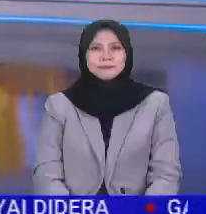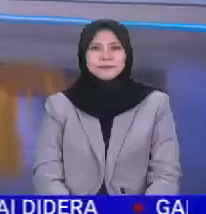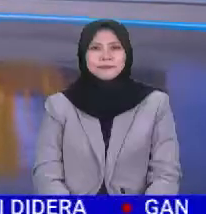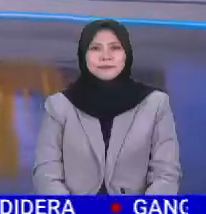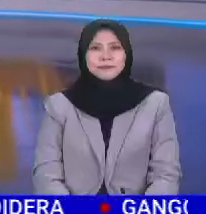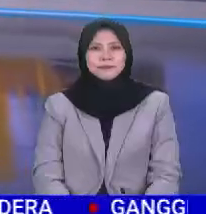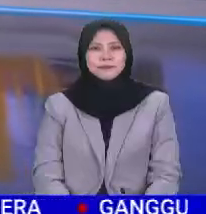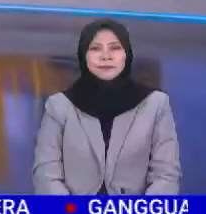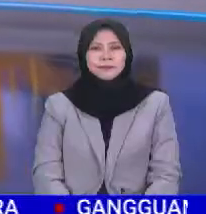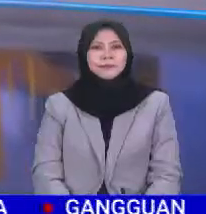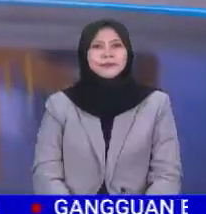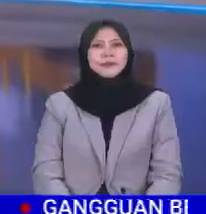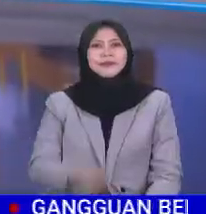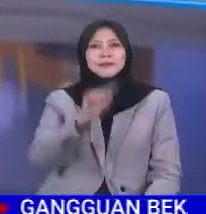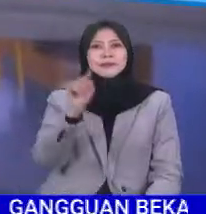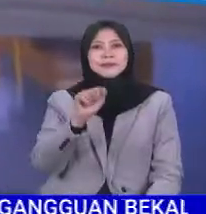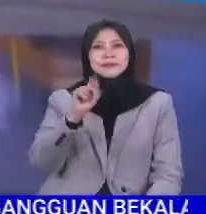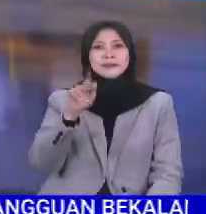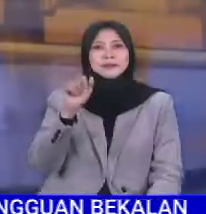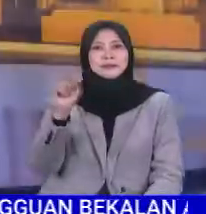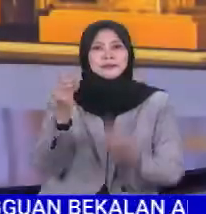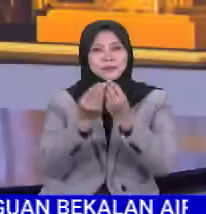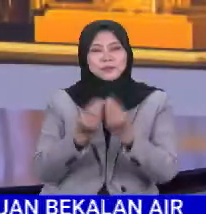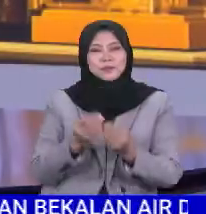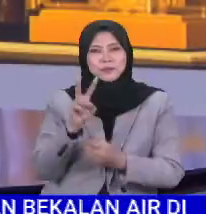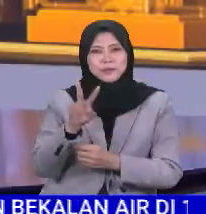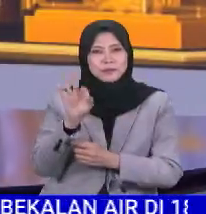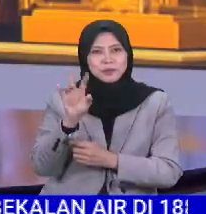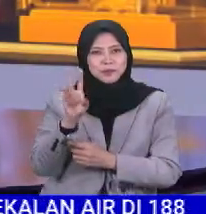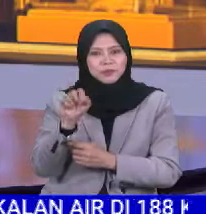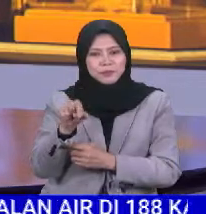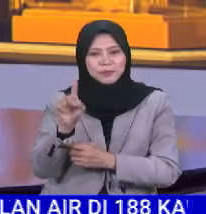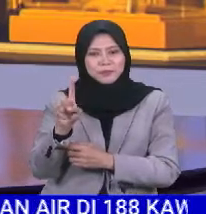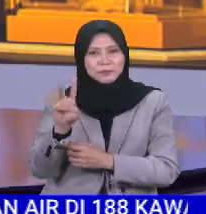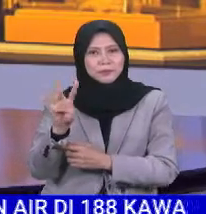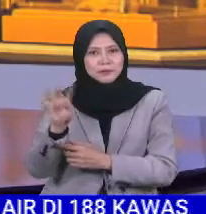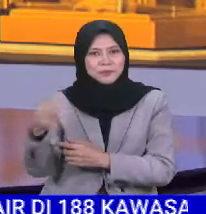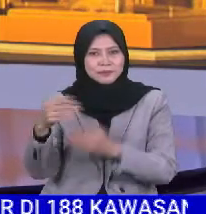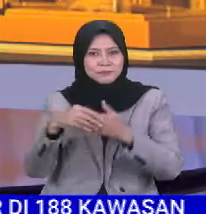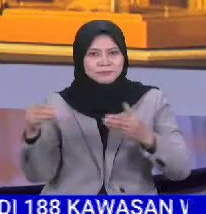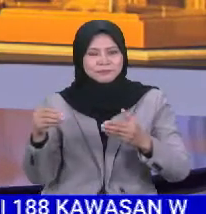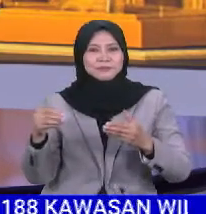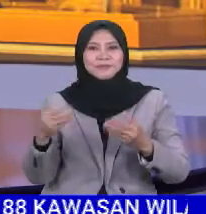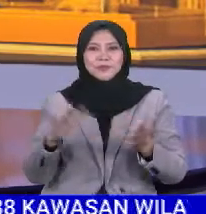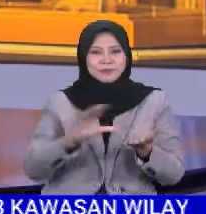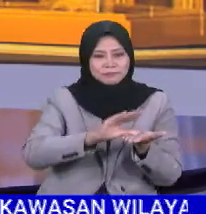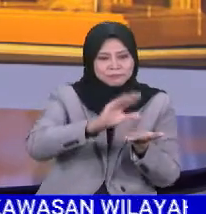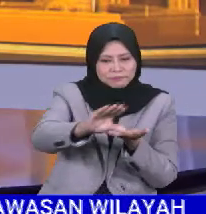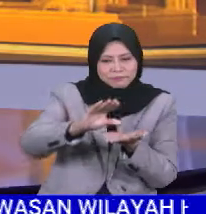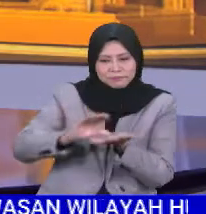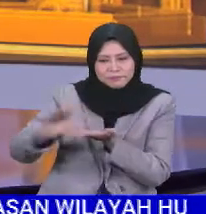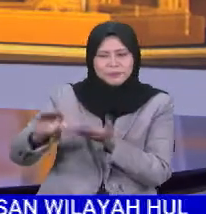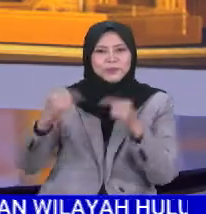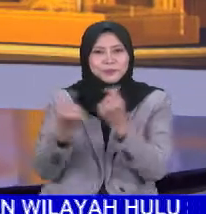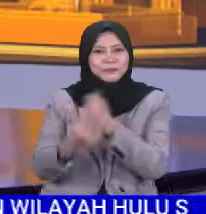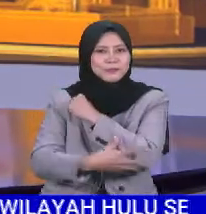Hai Mbak saudara zat kodok berjumlah 297 perpuluhan 14 juta Ringgit telah dialihkan kepada